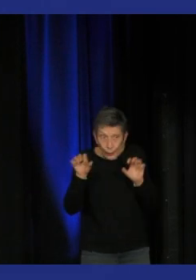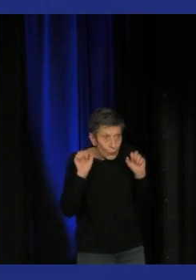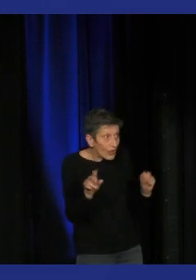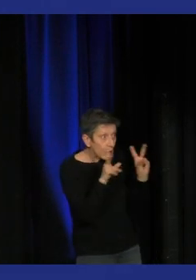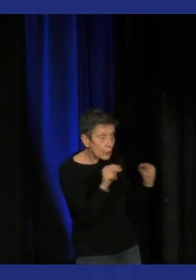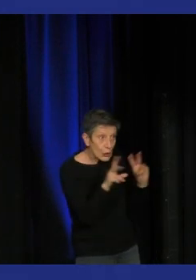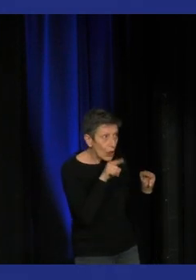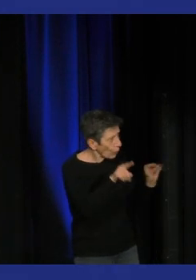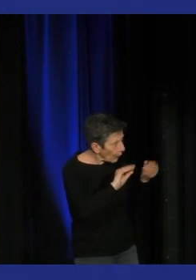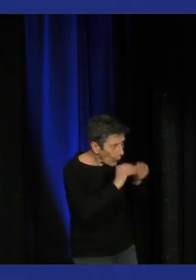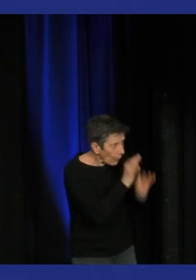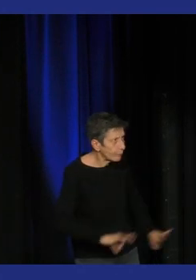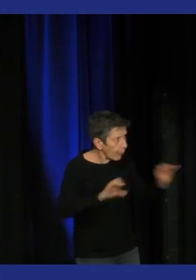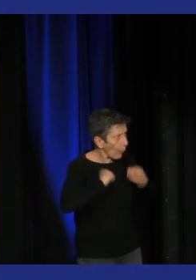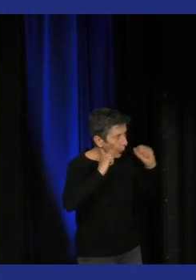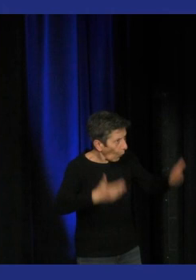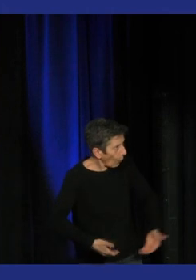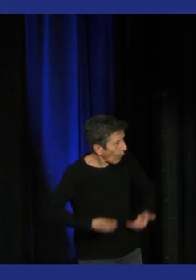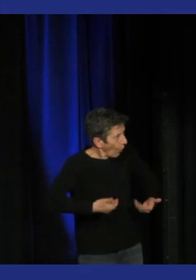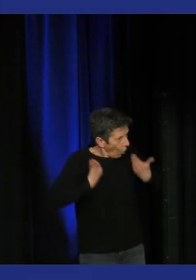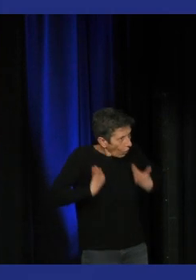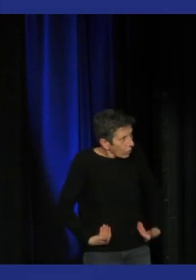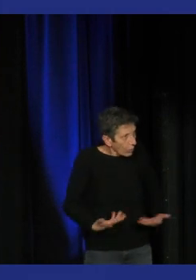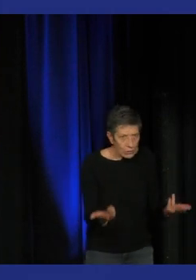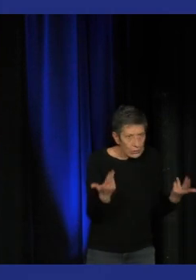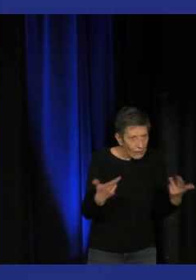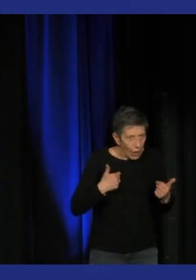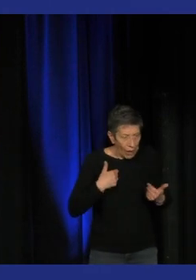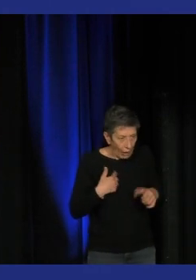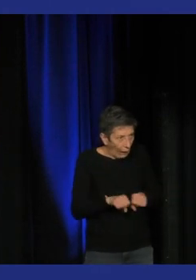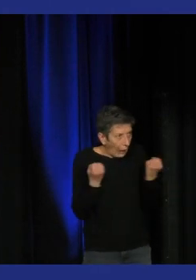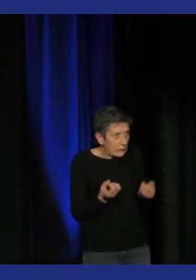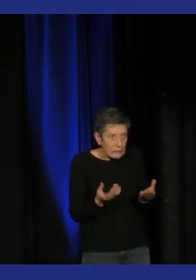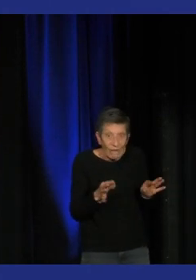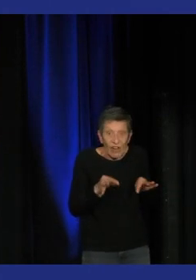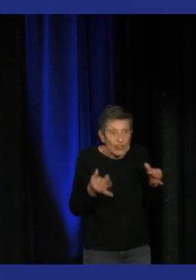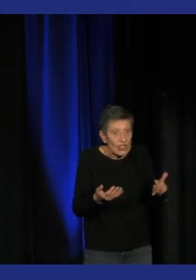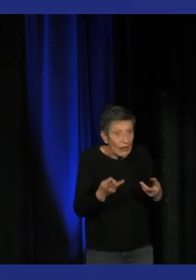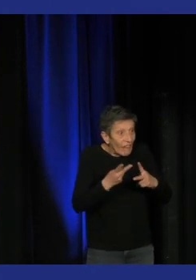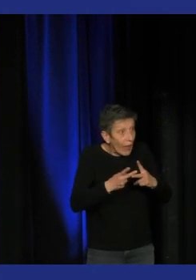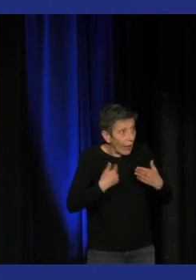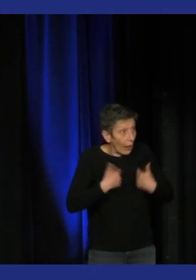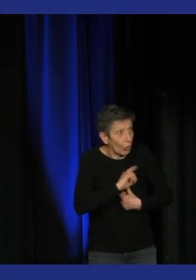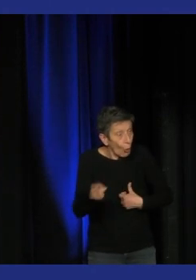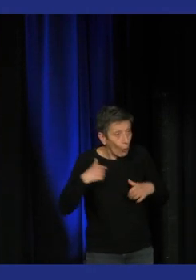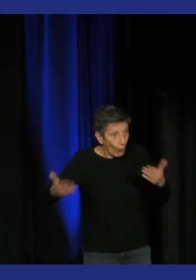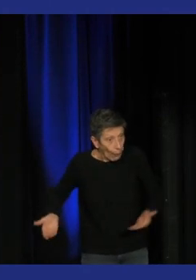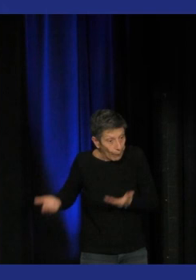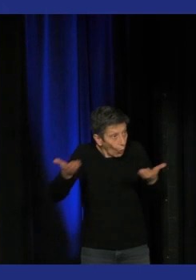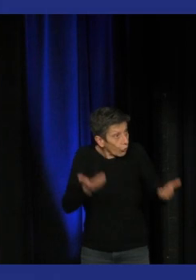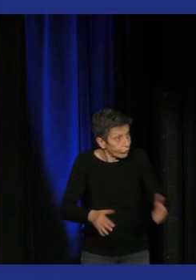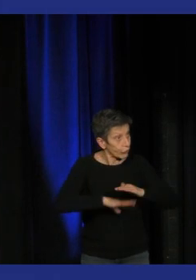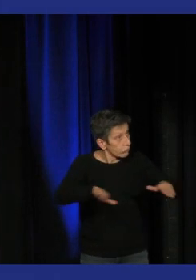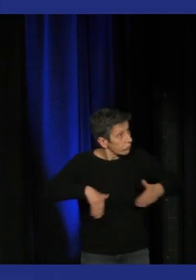pas de problème. Vous pouvez me prendre. Je ne suis pas en verre. Et vous allez pouvoir me déposer dans l'eau sans problème. Mais vous